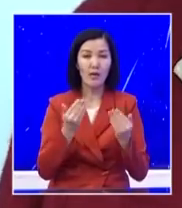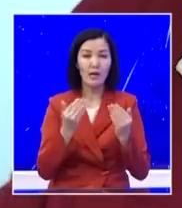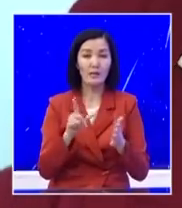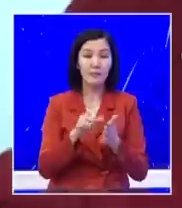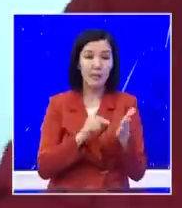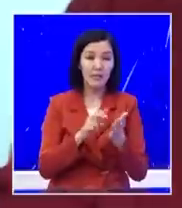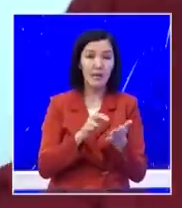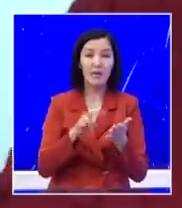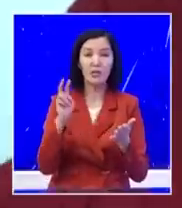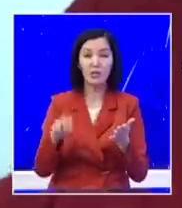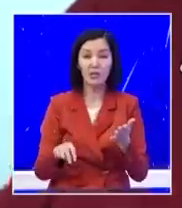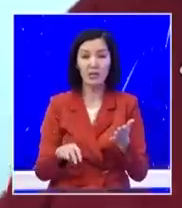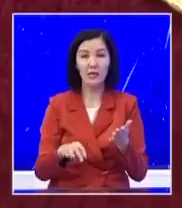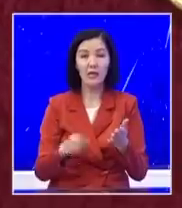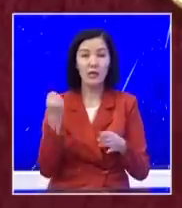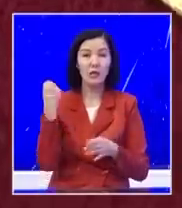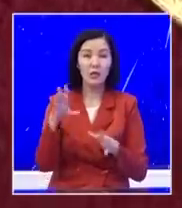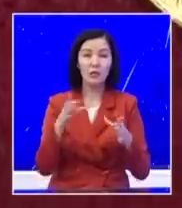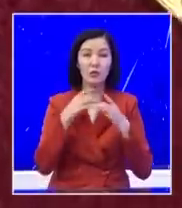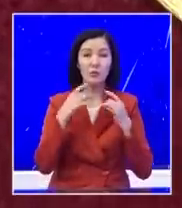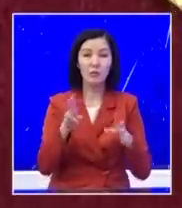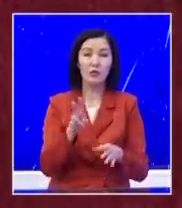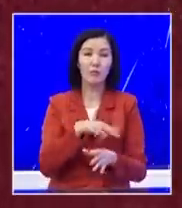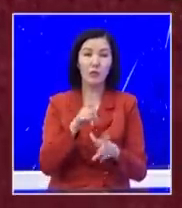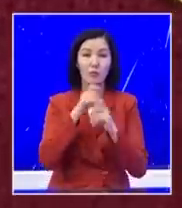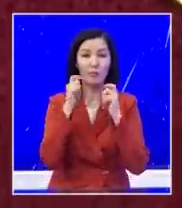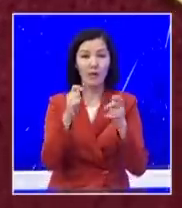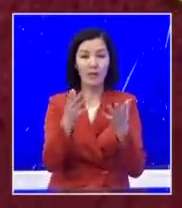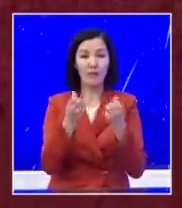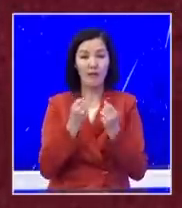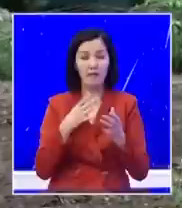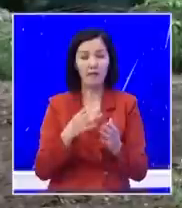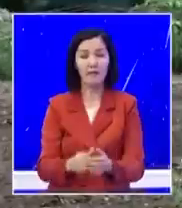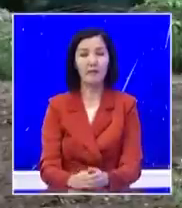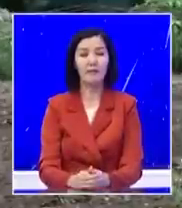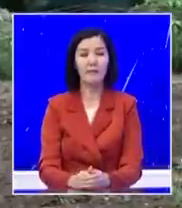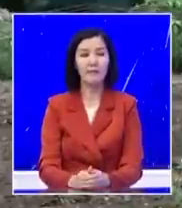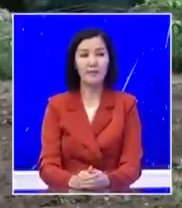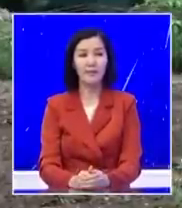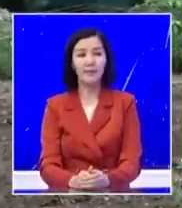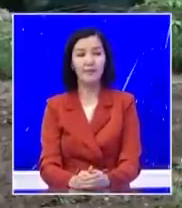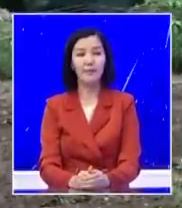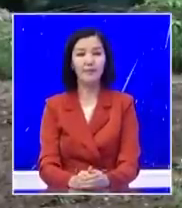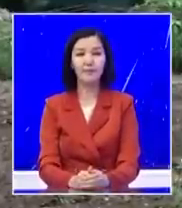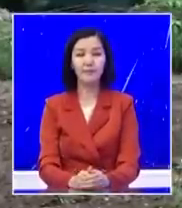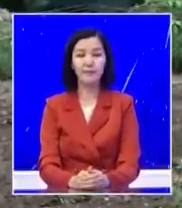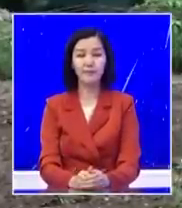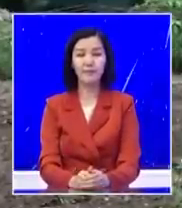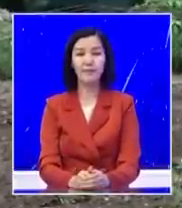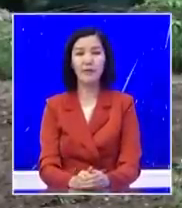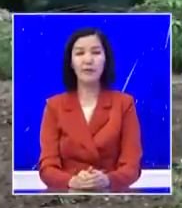Ерен еңбегі еленіп, бірнеше жеңістің мерейтойлық төсбелгілерімен марапатталған. Она очень как сильна